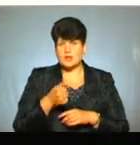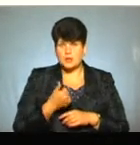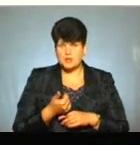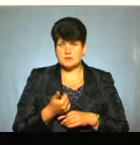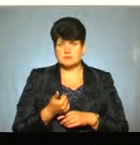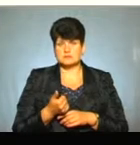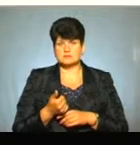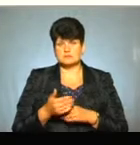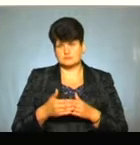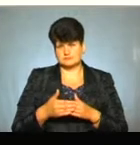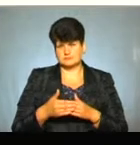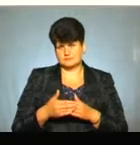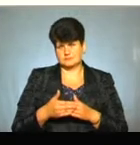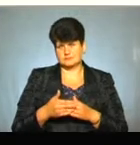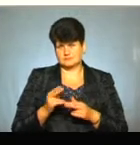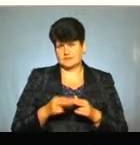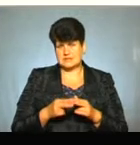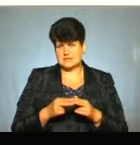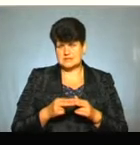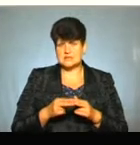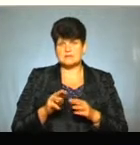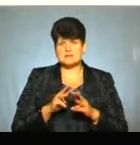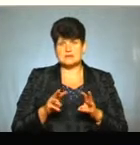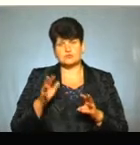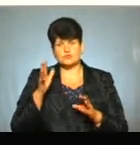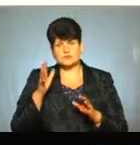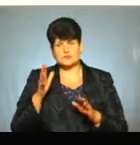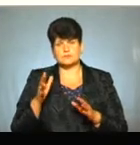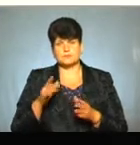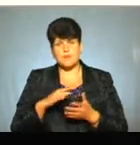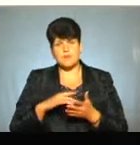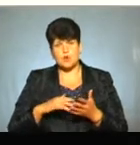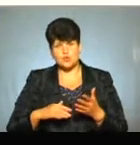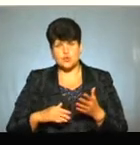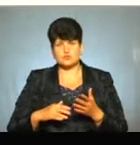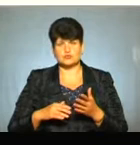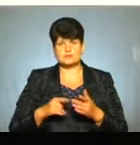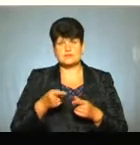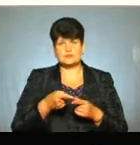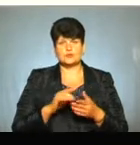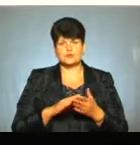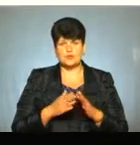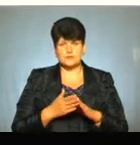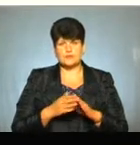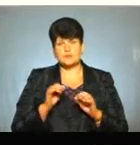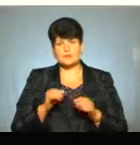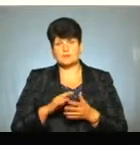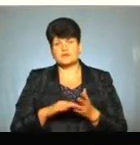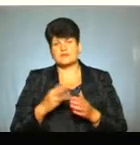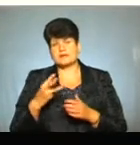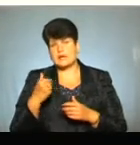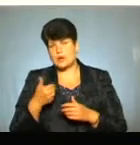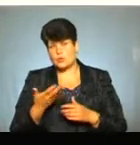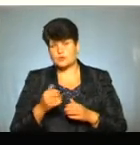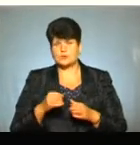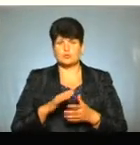років, підходив завершальний етап, і Міністерство освіти продовжувало даний договір. Могли продовжити на 3